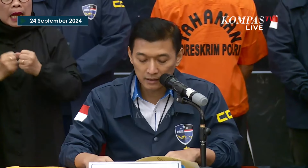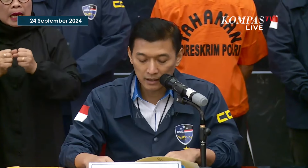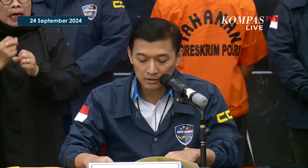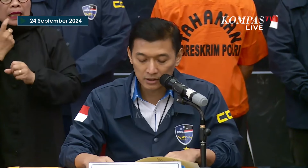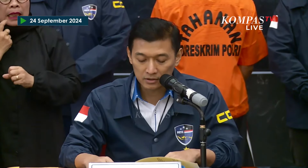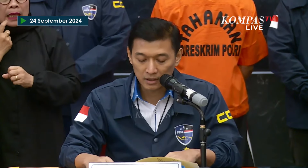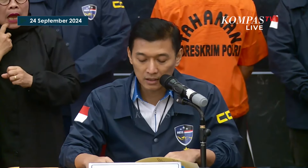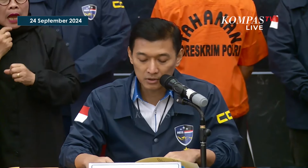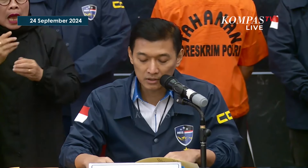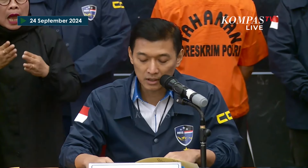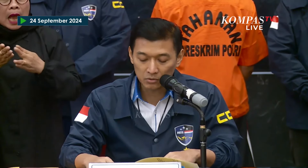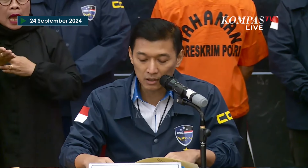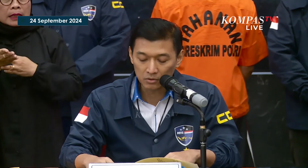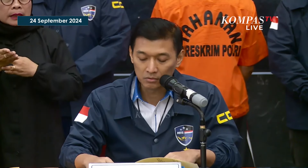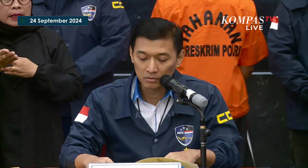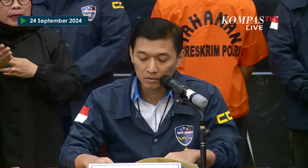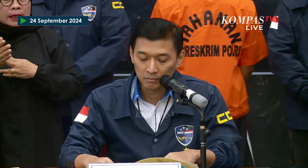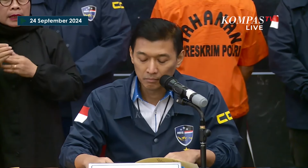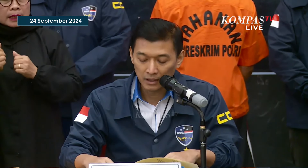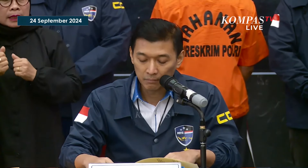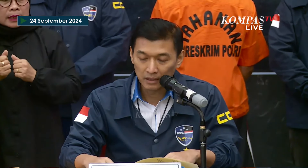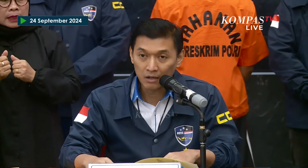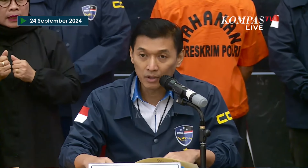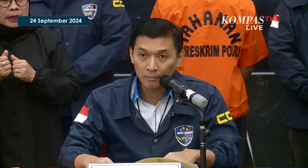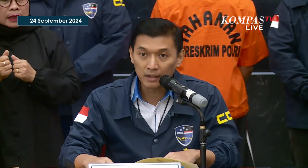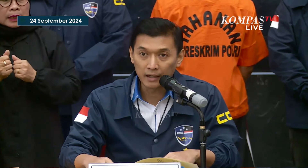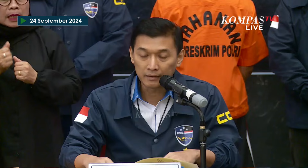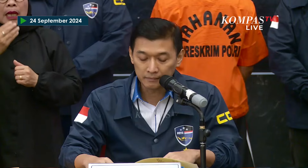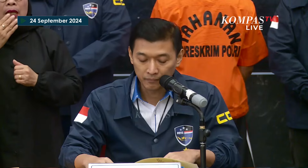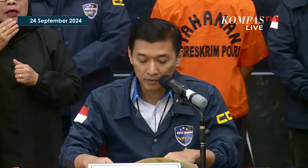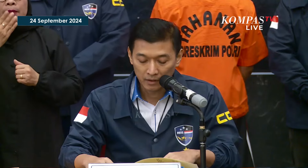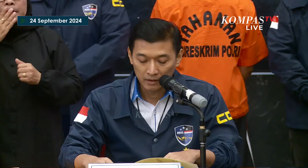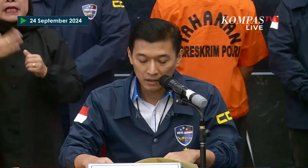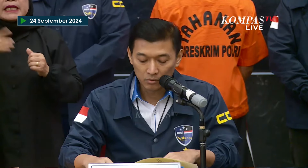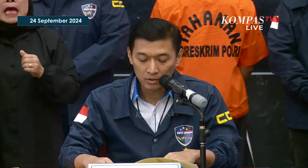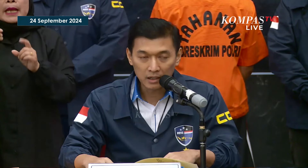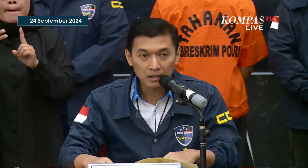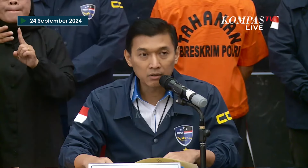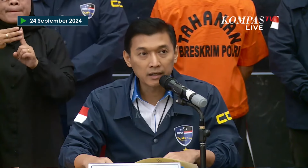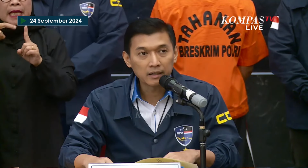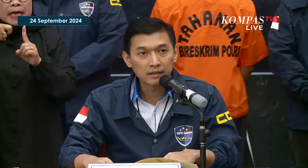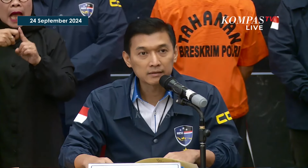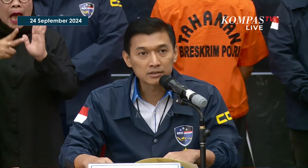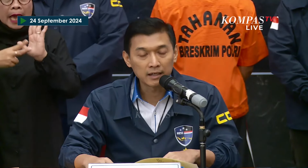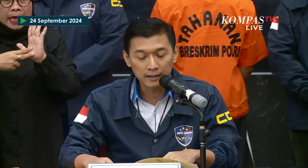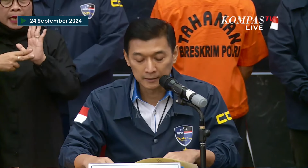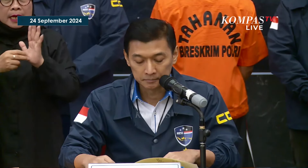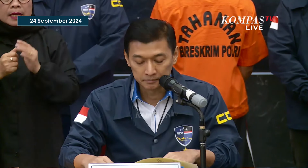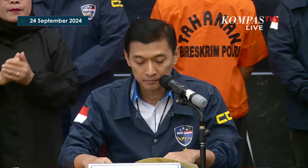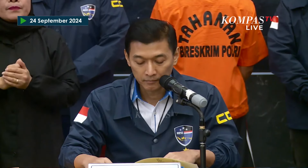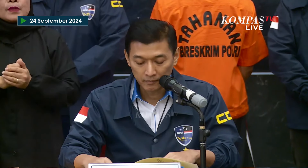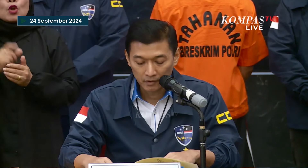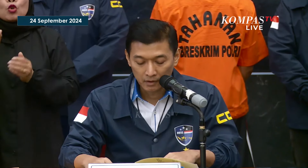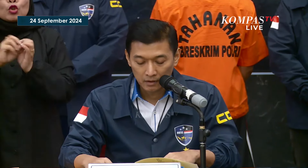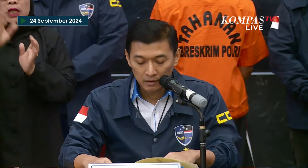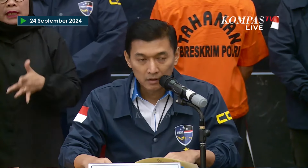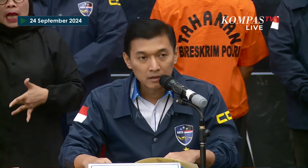terkait illegal access terhadap salah satu akun milik pegawai BKN yang digunakan oleh tersangka.